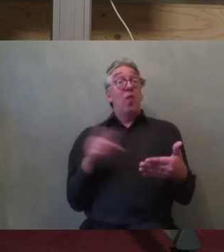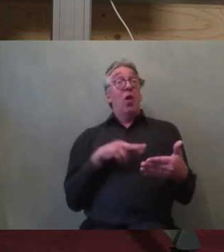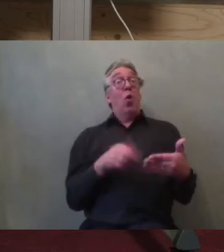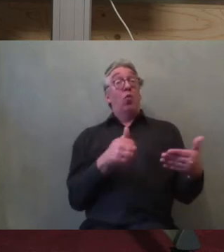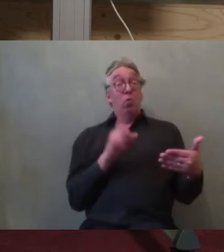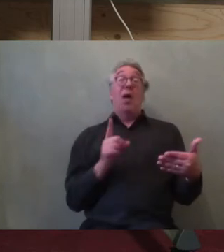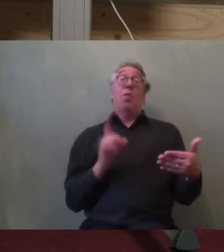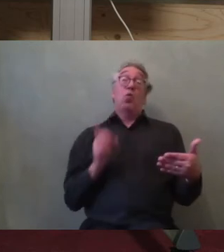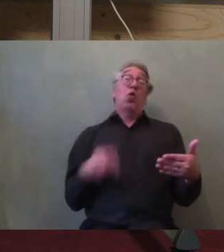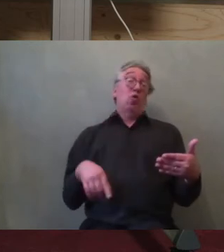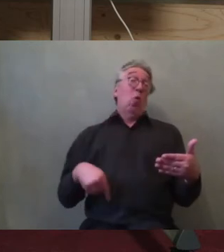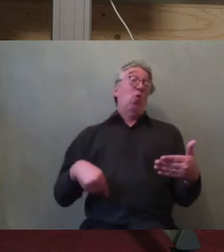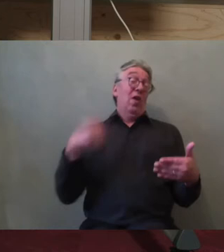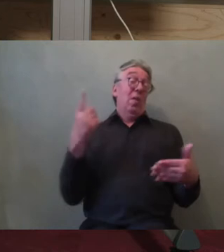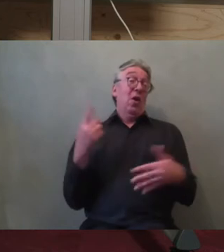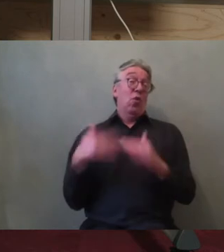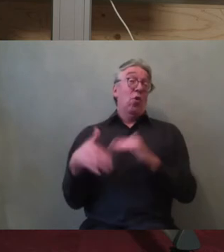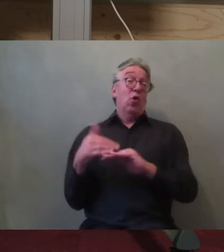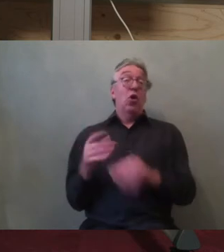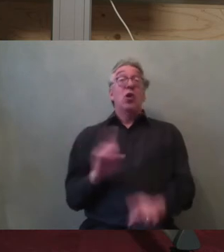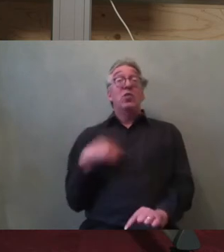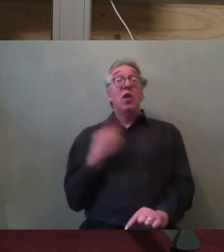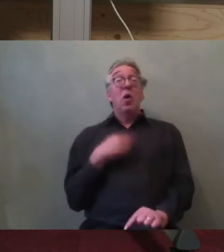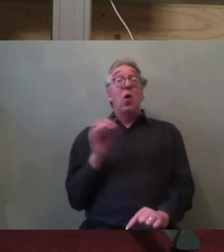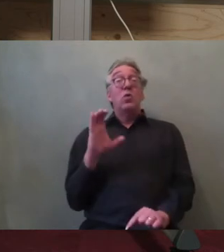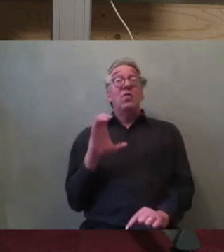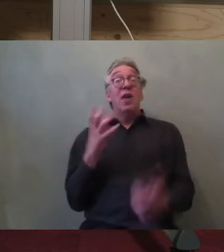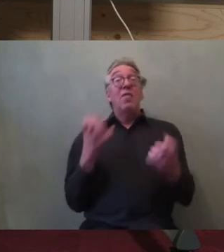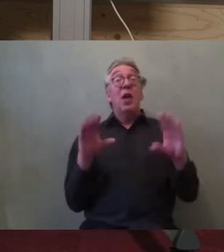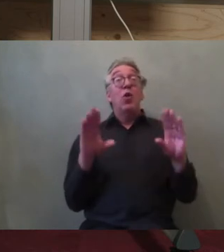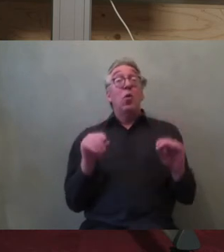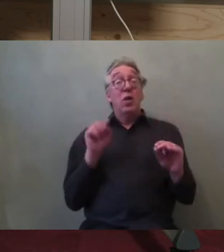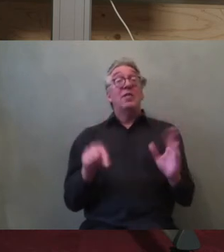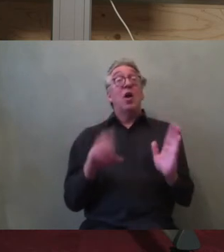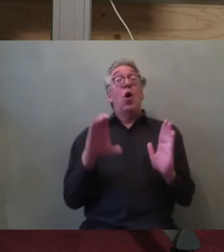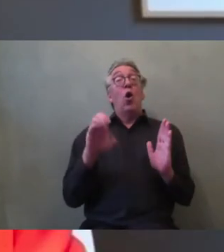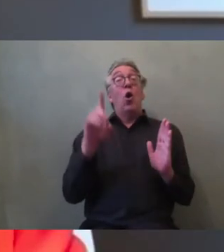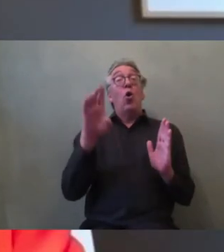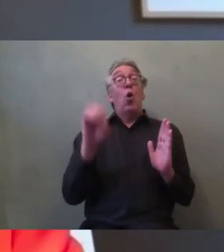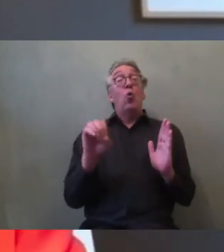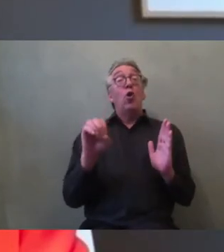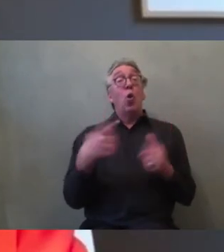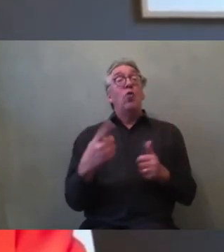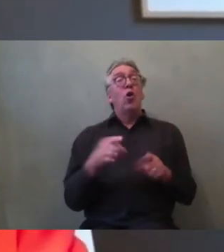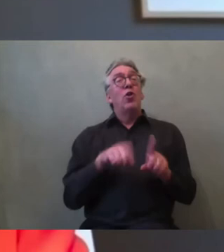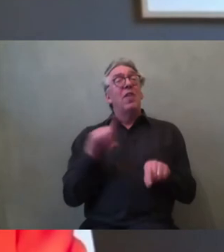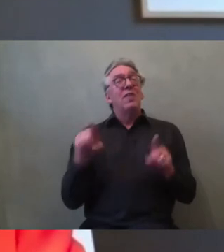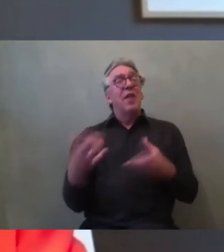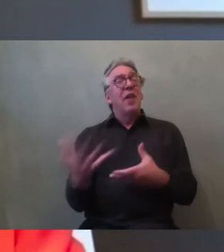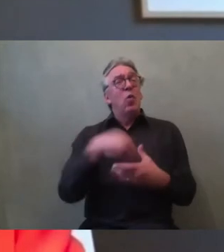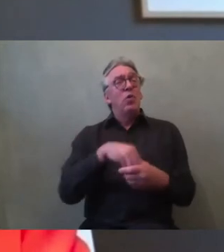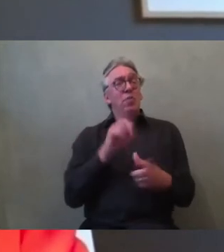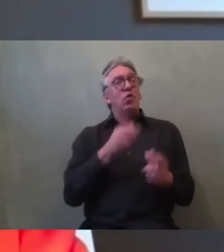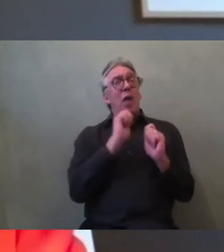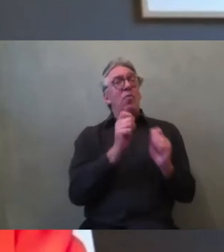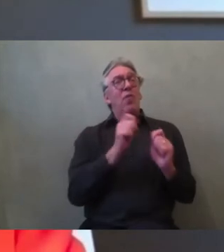En wat wij dus ook willen doen, is deze code diversiteit en inclusie en de aanbevelingen die in het rapport staan,